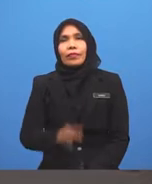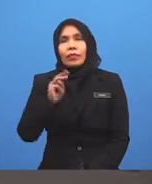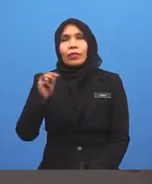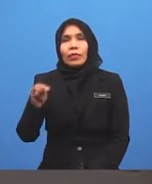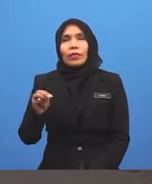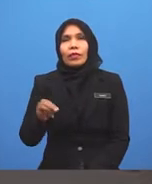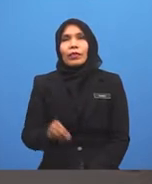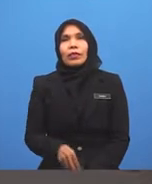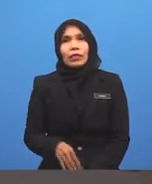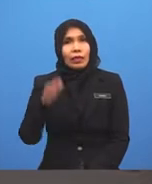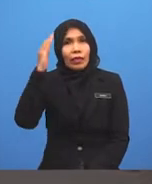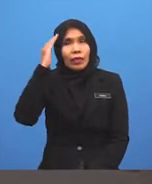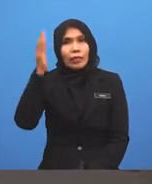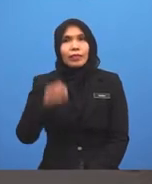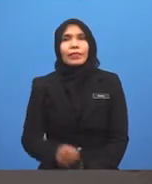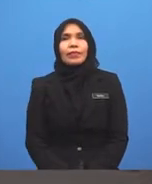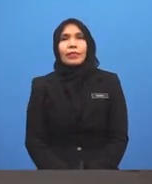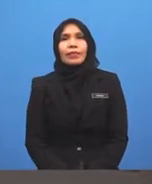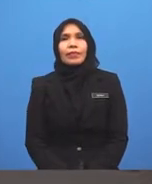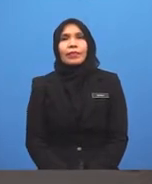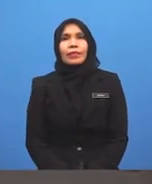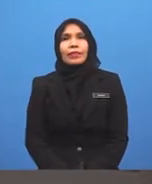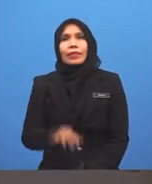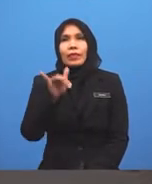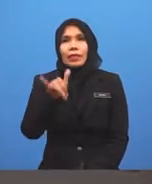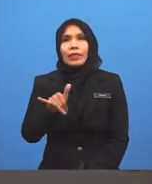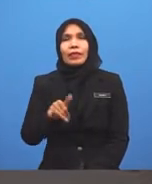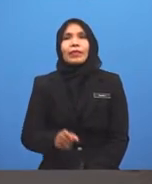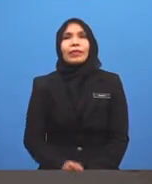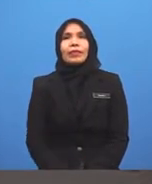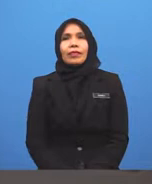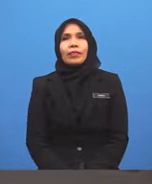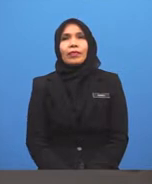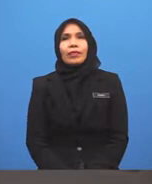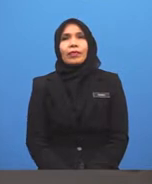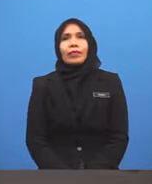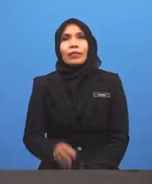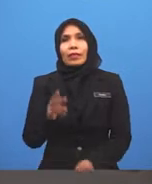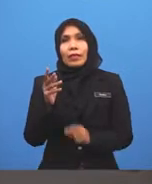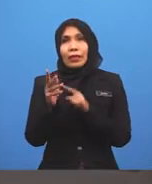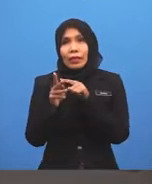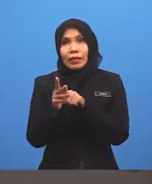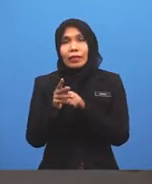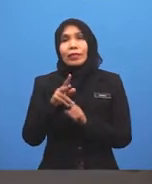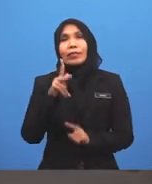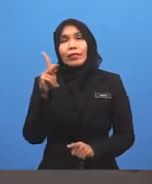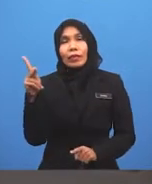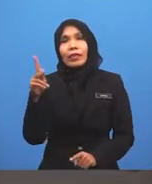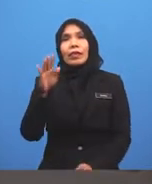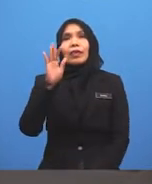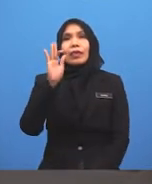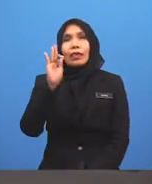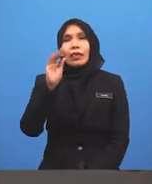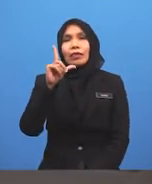Murid-murid masih ingatkah petua apa yang kita gunakan? Ya, kita masih menggunakan petua tangan kanan Fleming